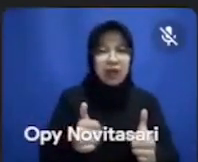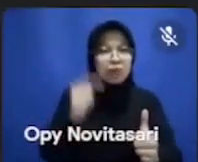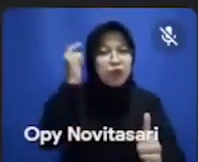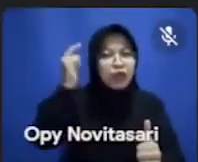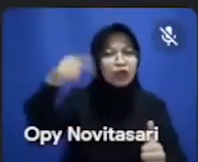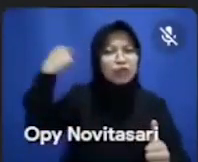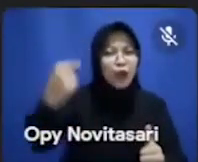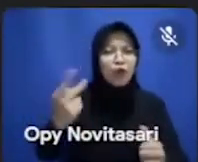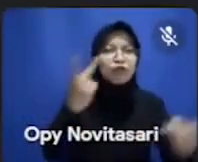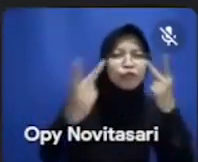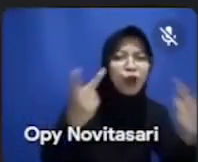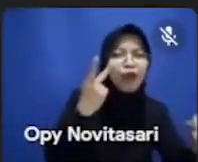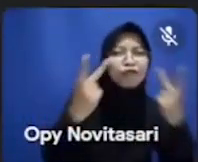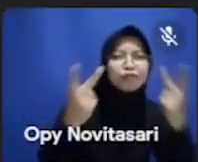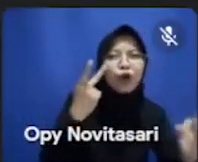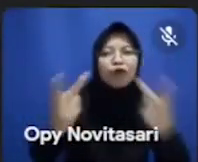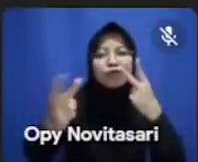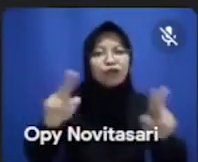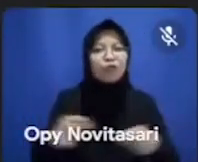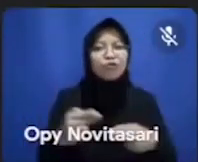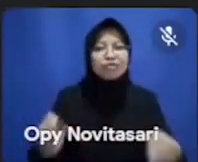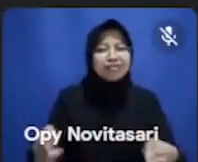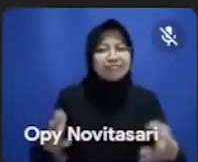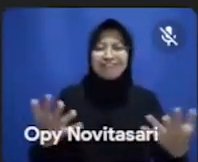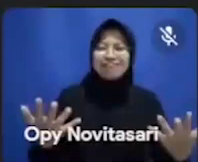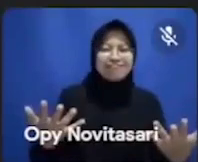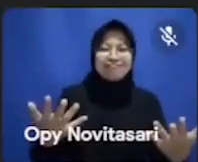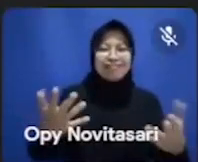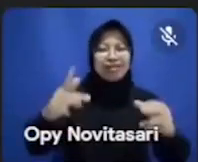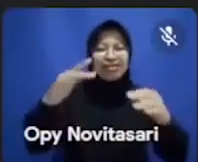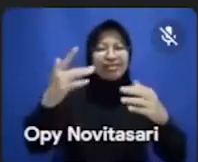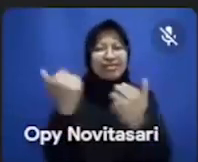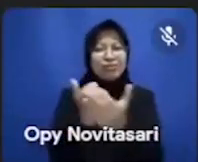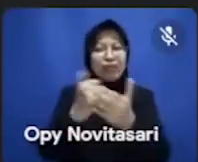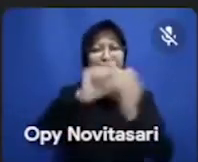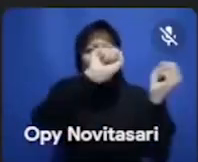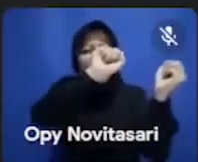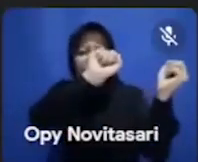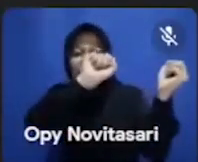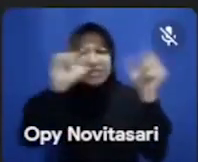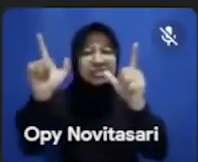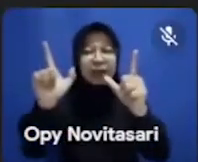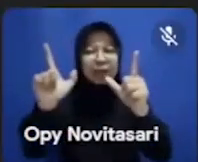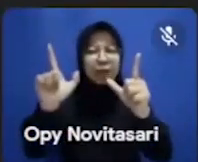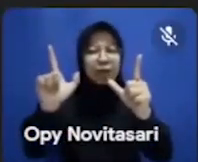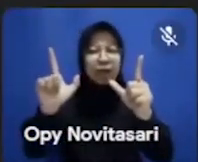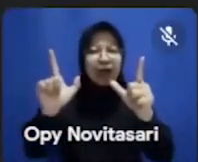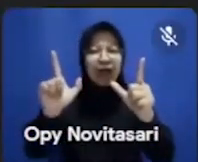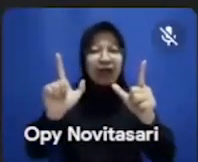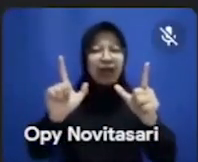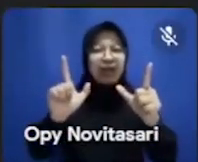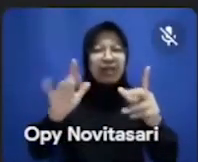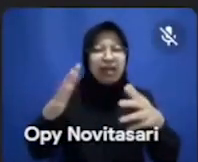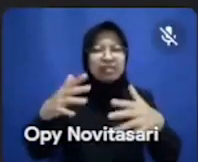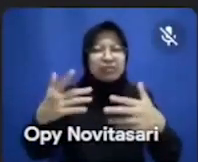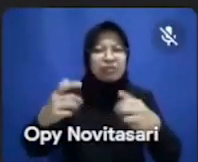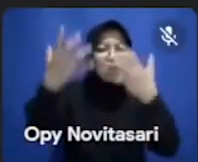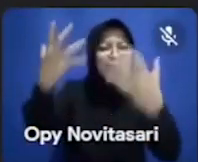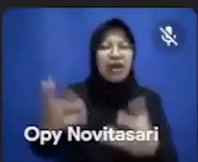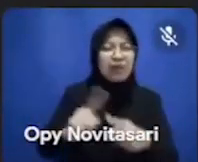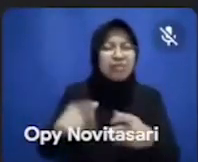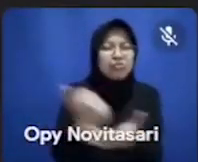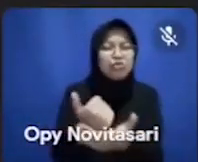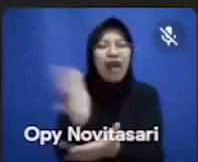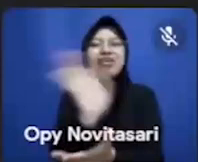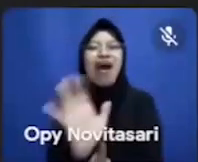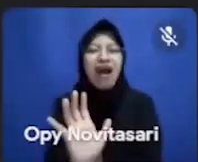visual itu semacam konsep yang konsep yang berbenturan padahal tidak gitu